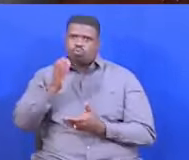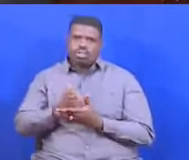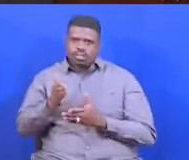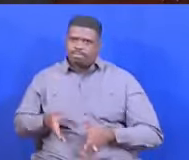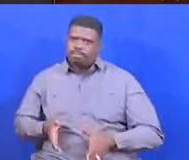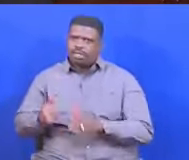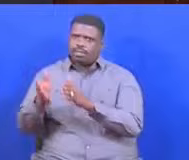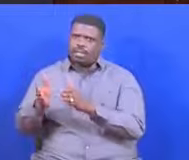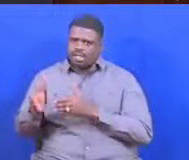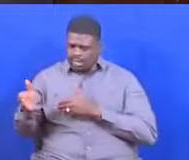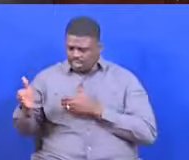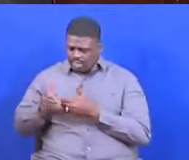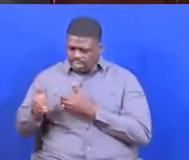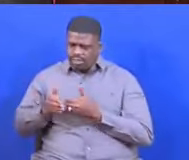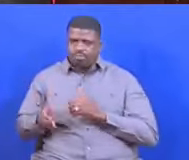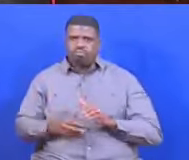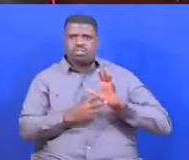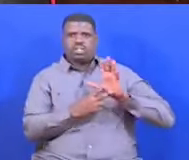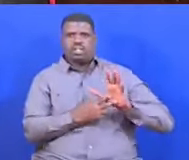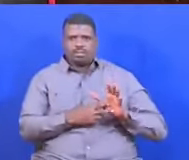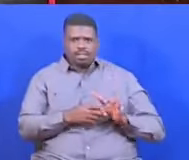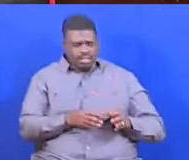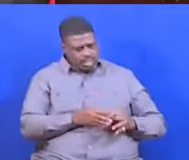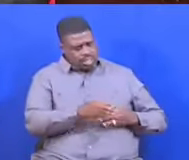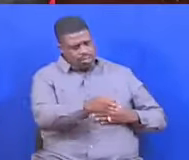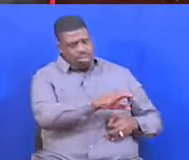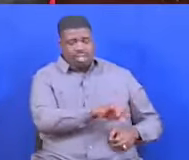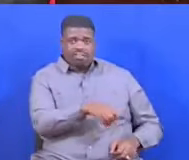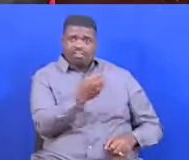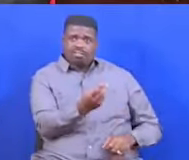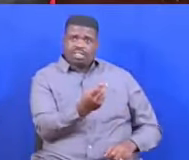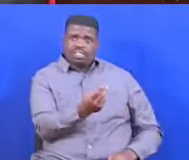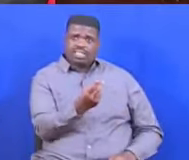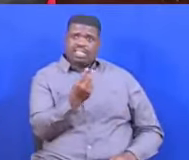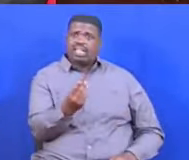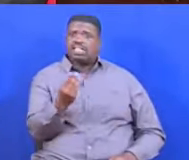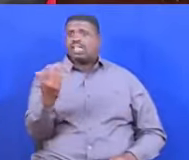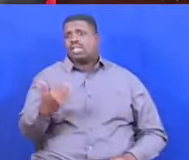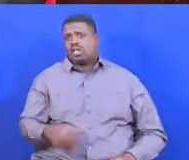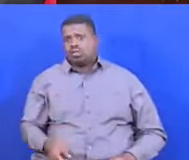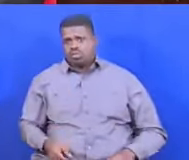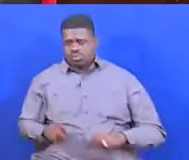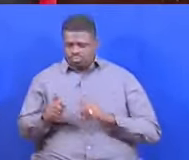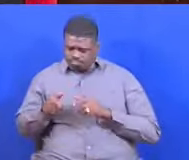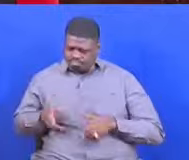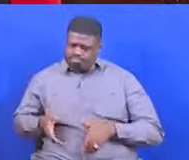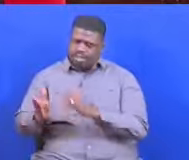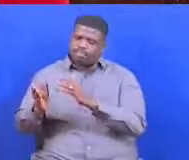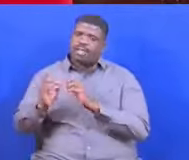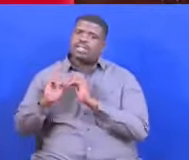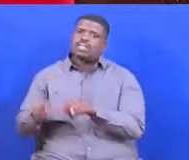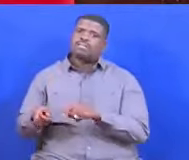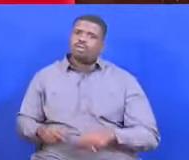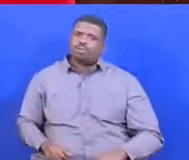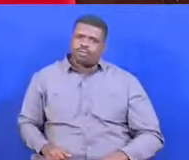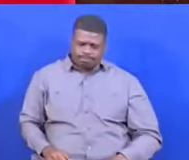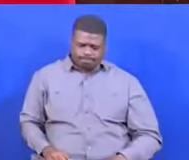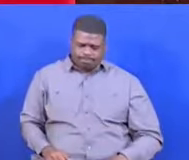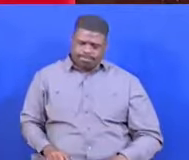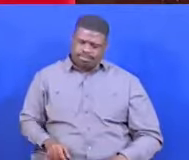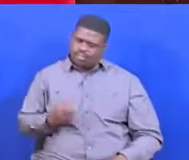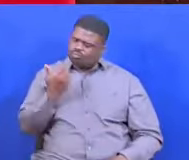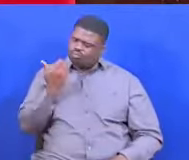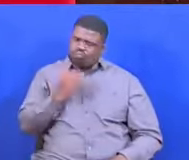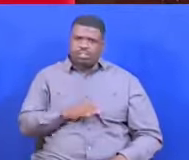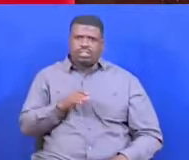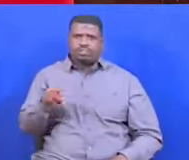barabara karibu 7 na kilomita 2,035. Ziko barabara ambazo ni